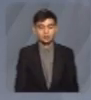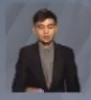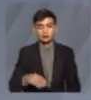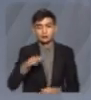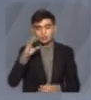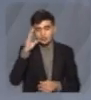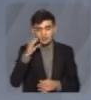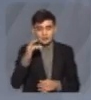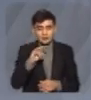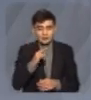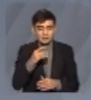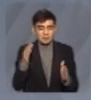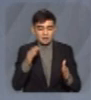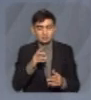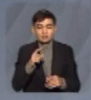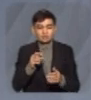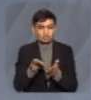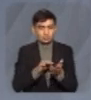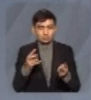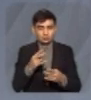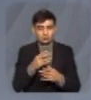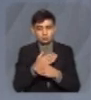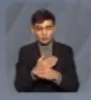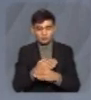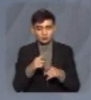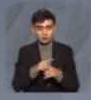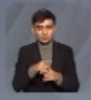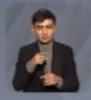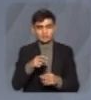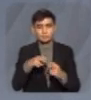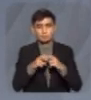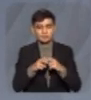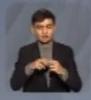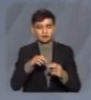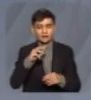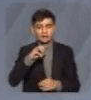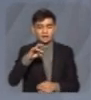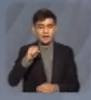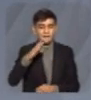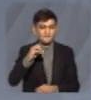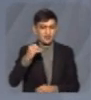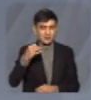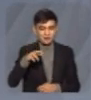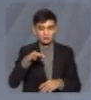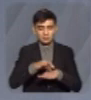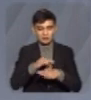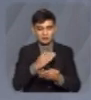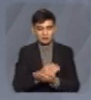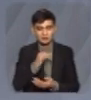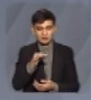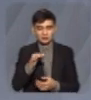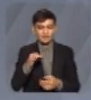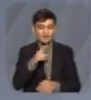Маленькая Яне срочно нужна помощь. У ребенка редкий диагноз – спинальная мышечная атрофия. Врачи в США дают надежду. На